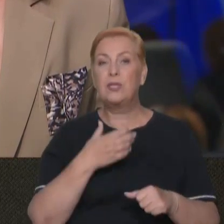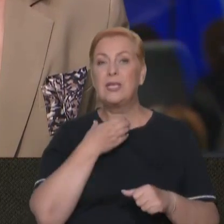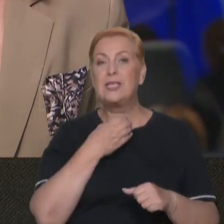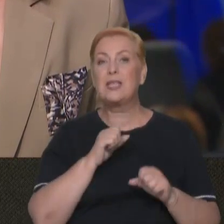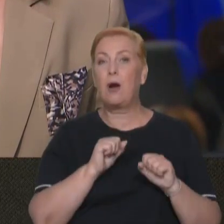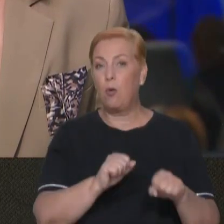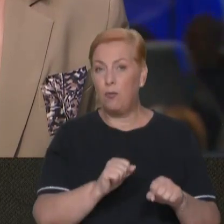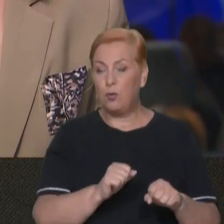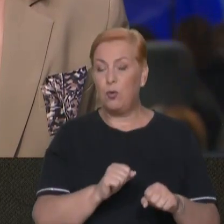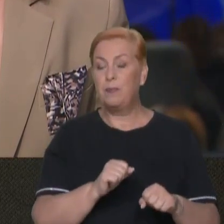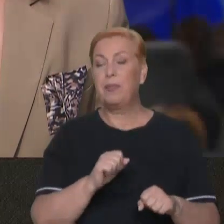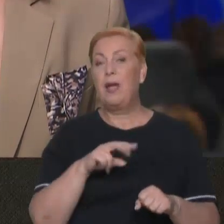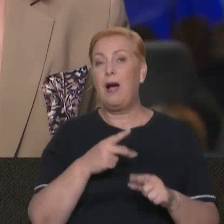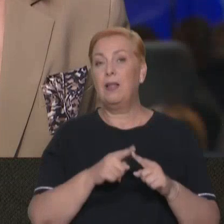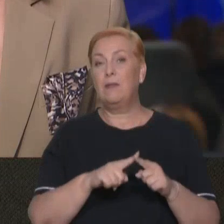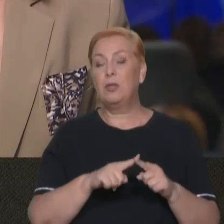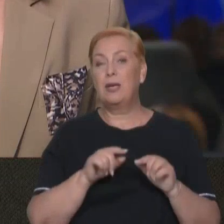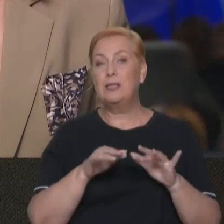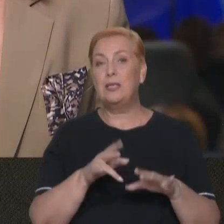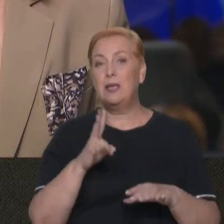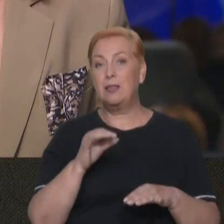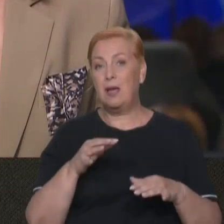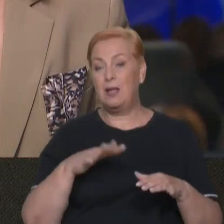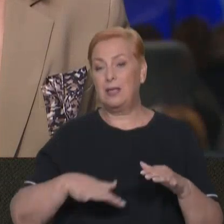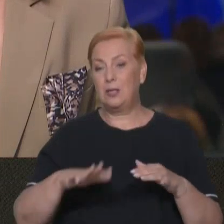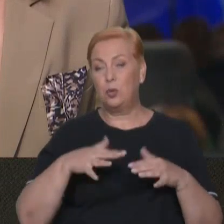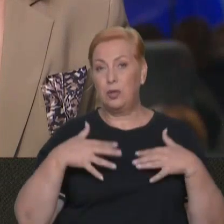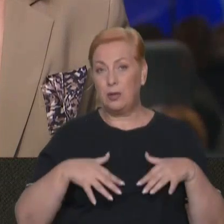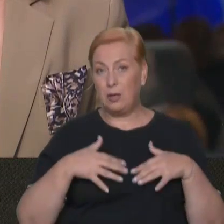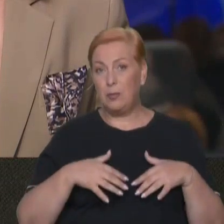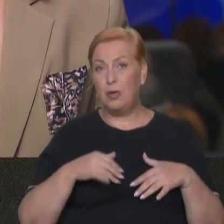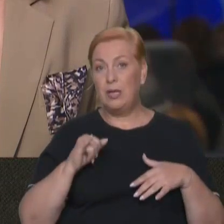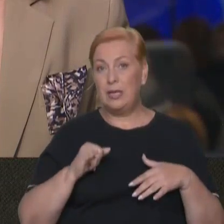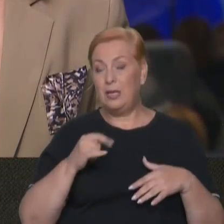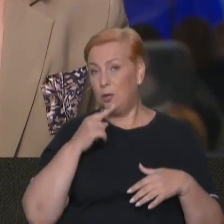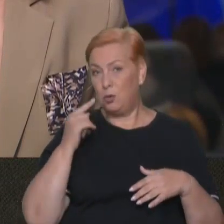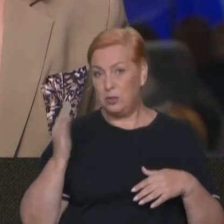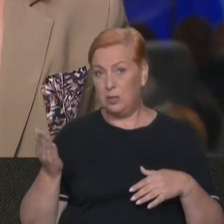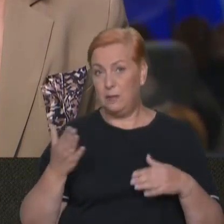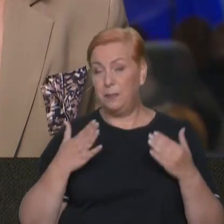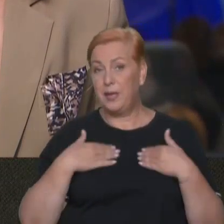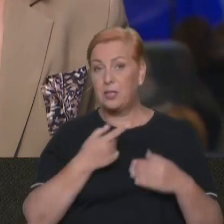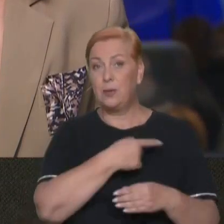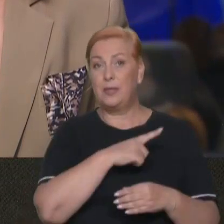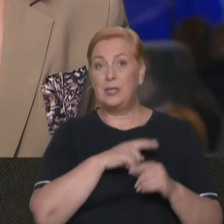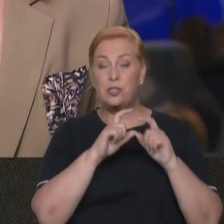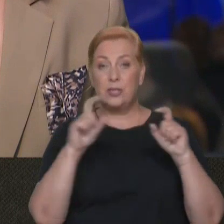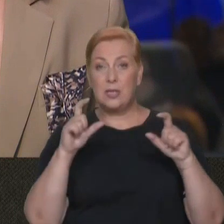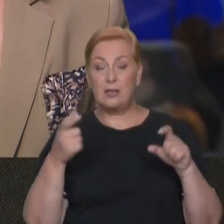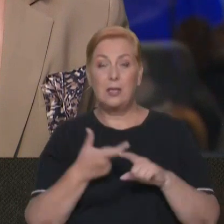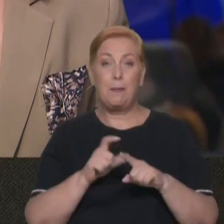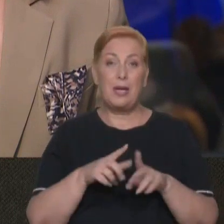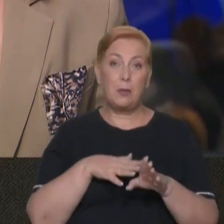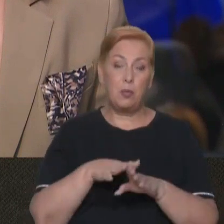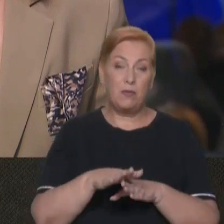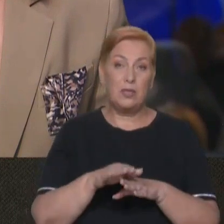лише на території тимчасово окупованого Криму або континентальної ерафії тож наше медичні заклади переповнені але вони